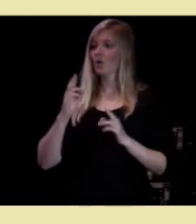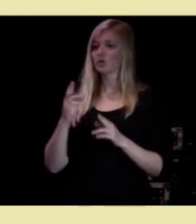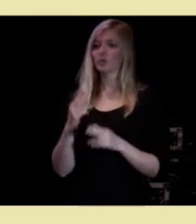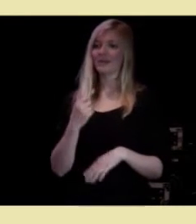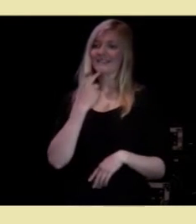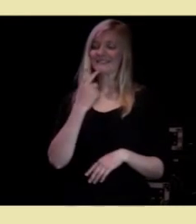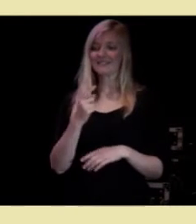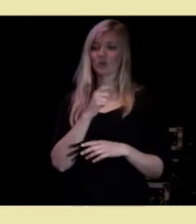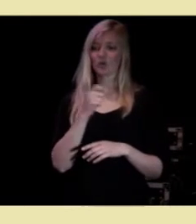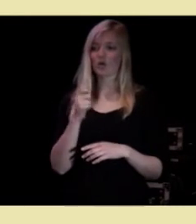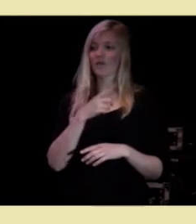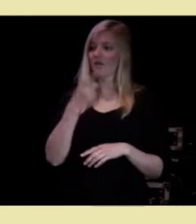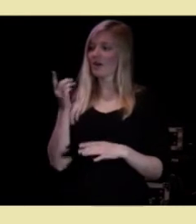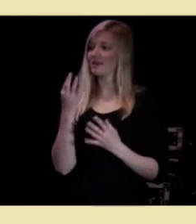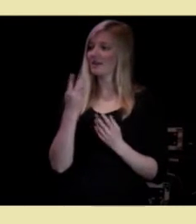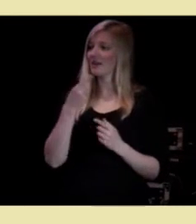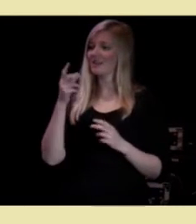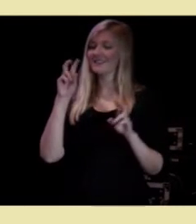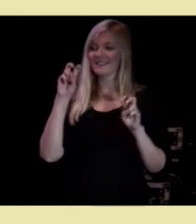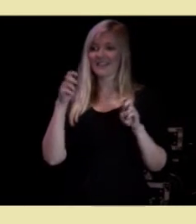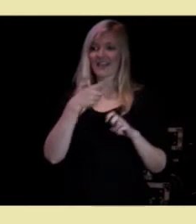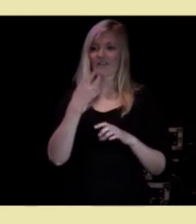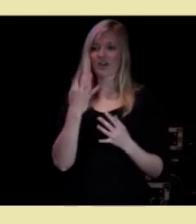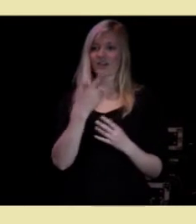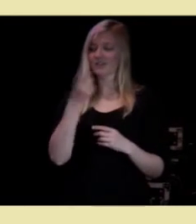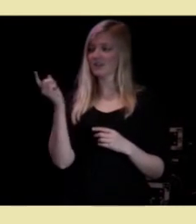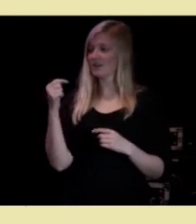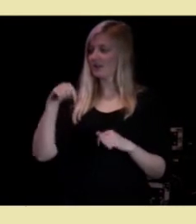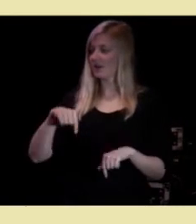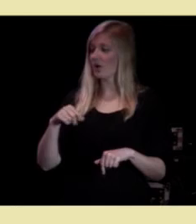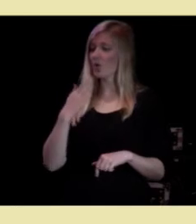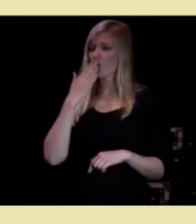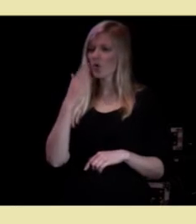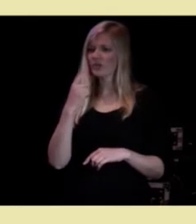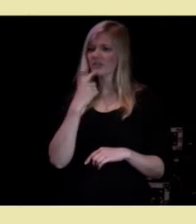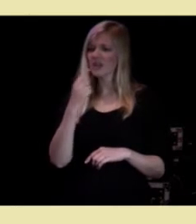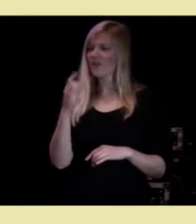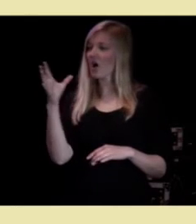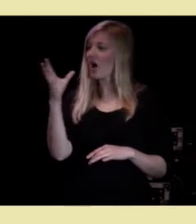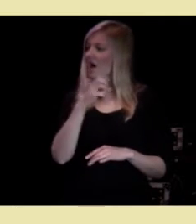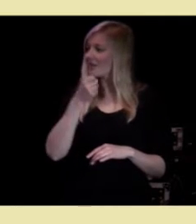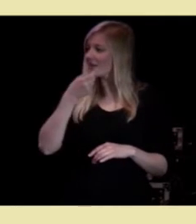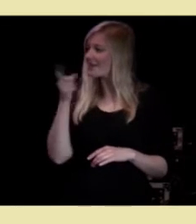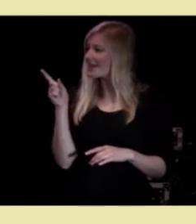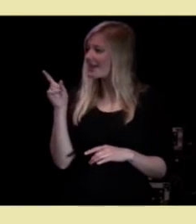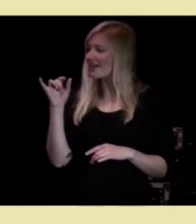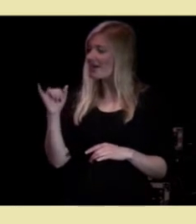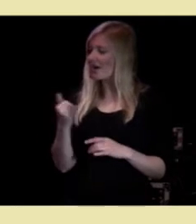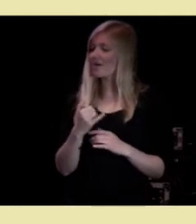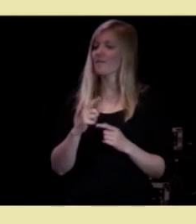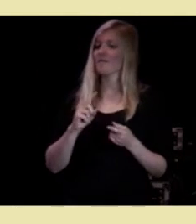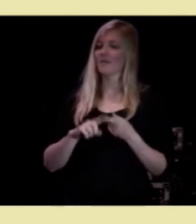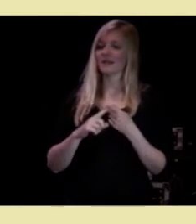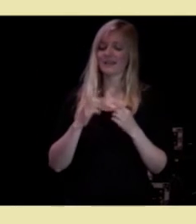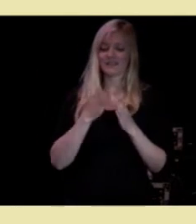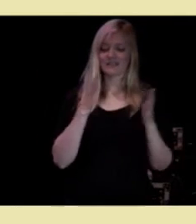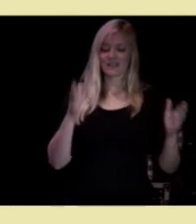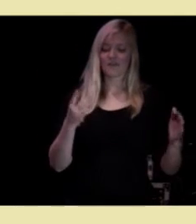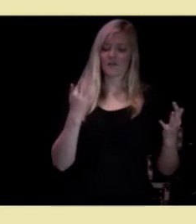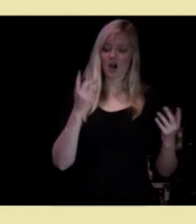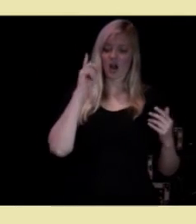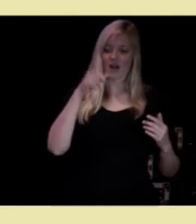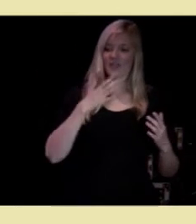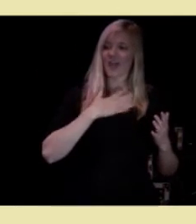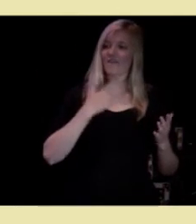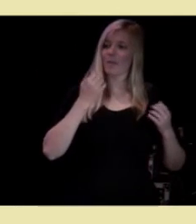dere som har vært oppe her I dag, og jeg synes det var godt sagt fra mange, alle av dere, men jeg synes setningen «Hva kan jeg